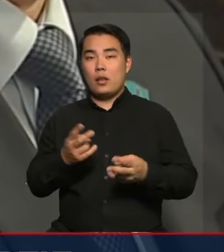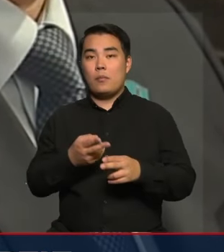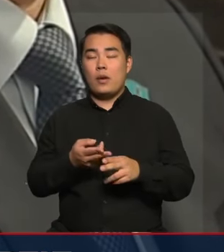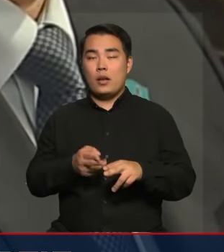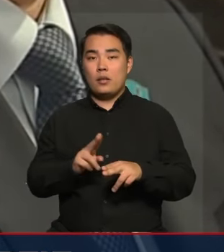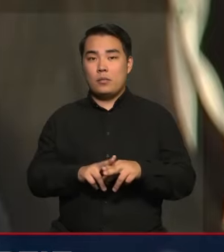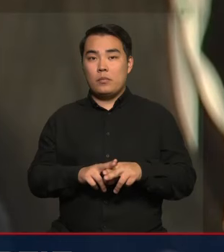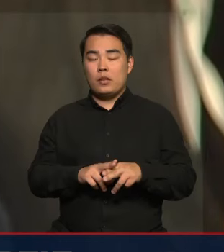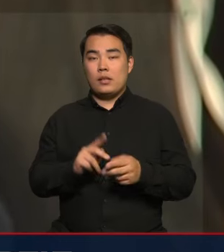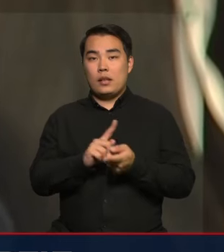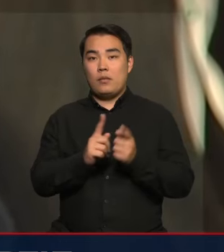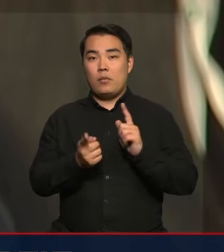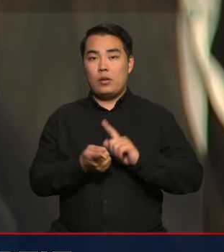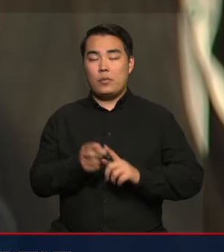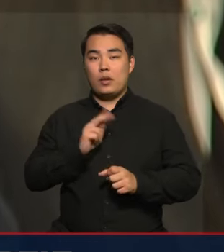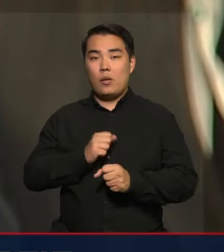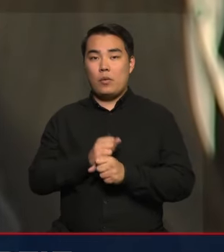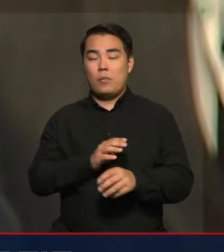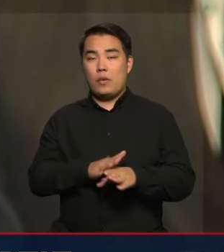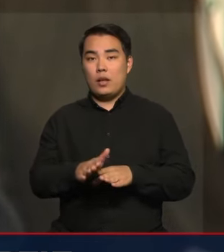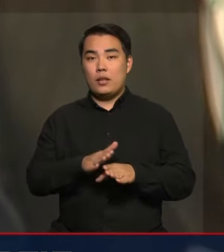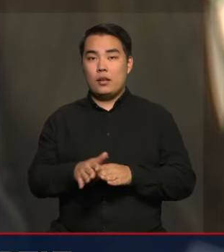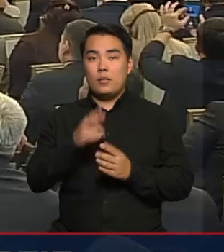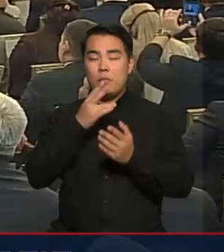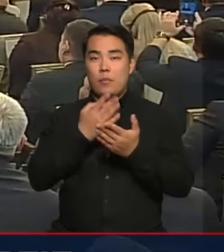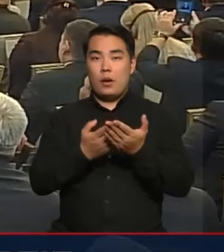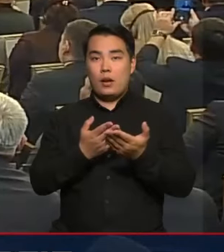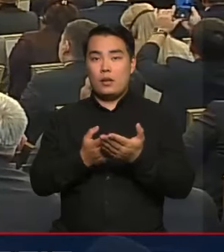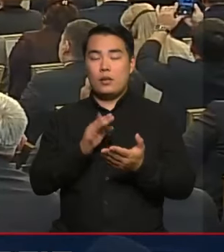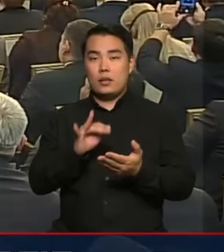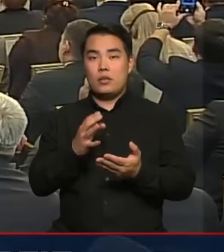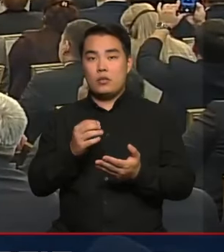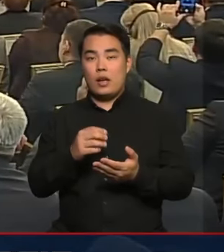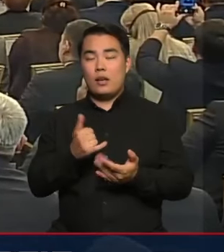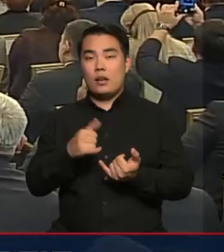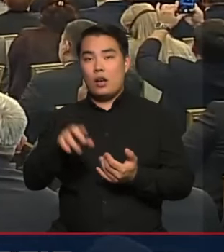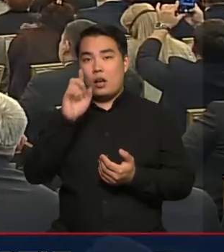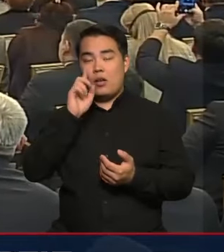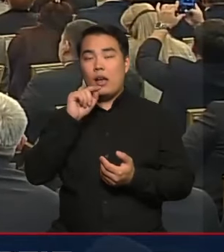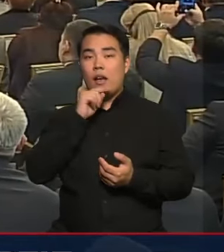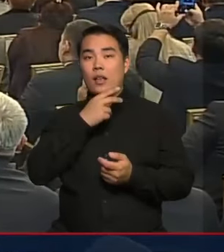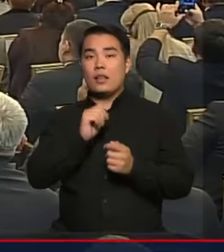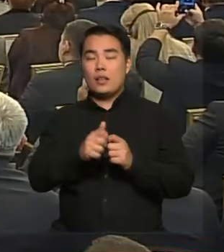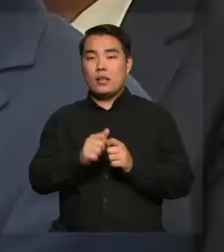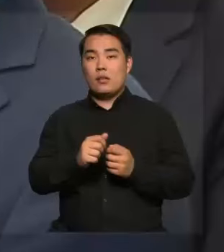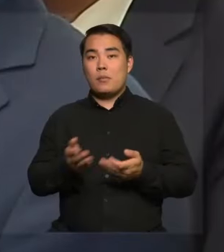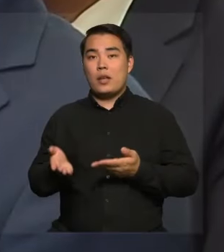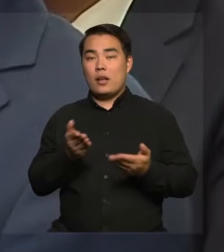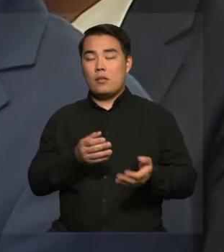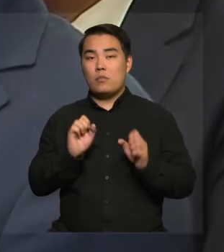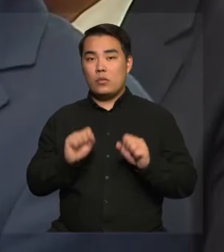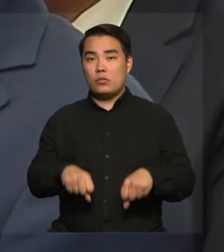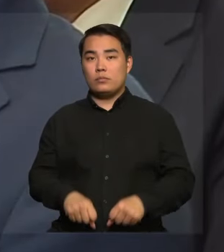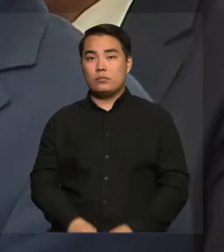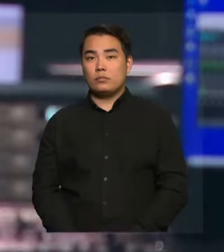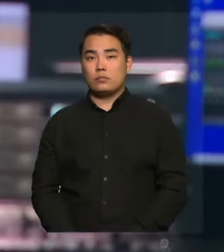ғана реформаларды табысты жүзеге асыруға және ел экономикасына инвестиция тартуға болады.